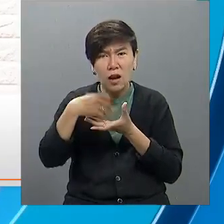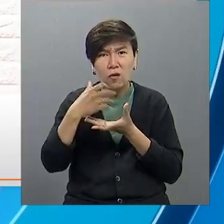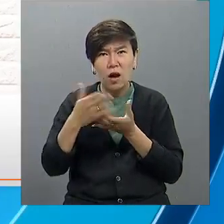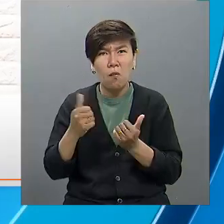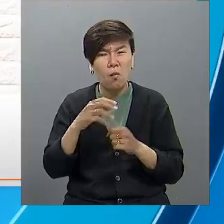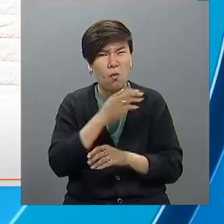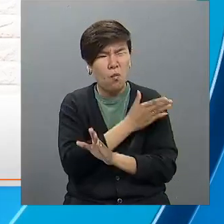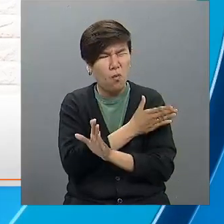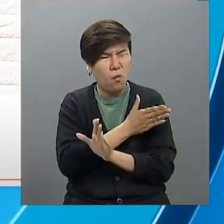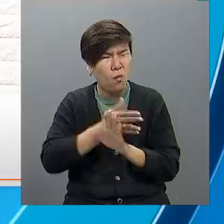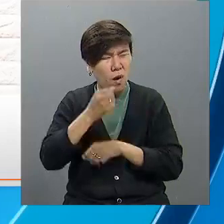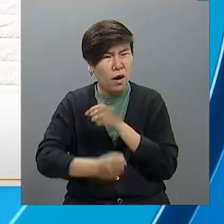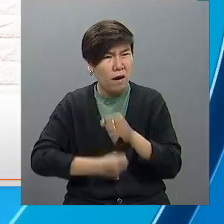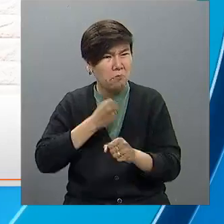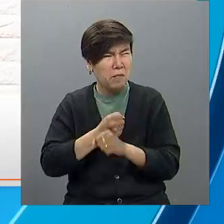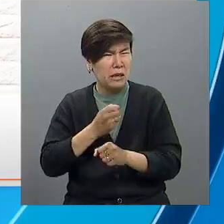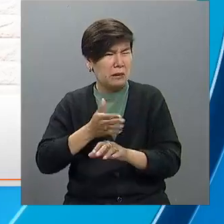ปีเนี่ยค่ะผอ.ชลประทาน